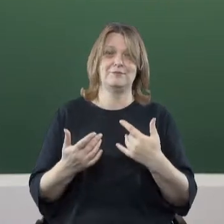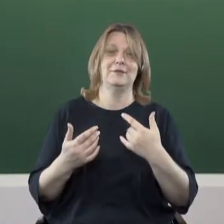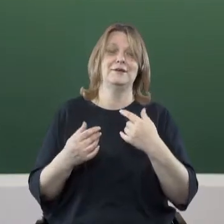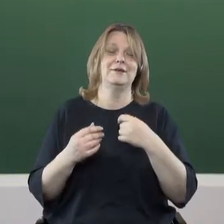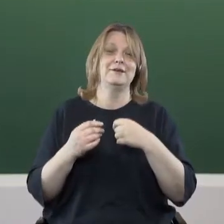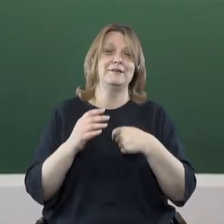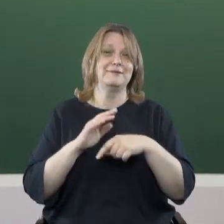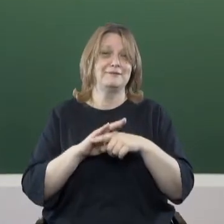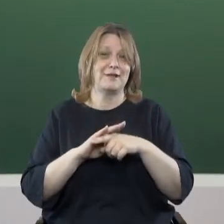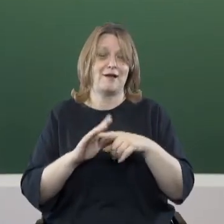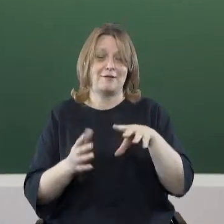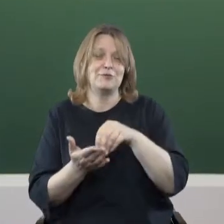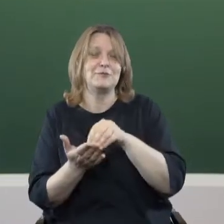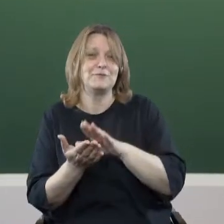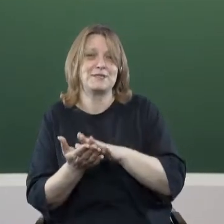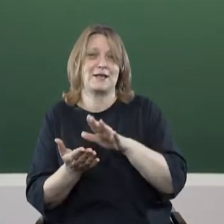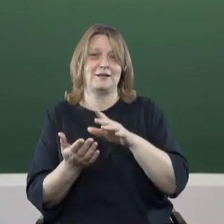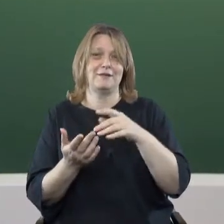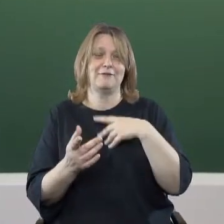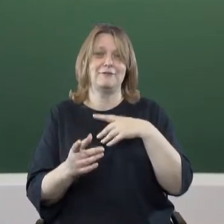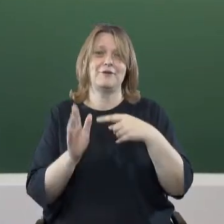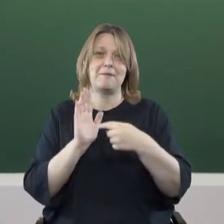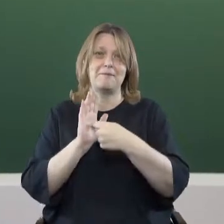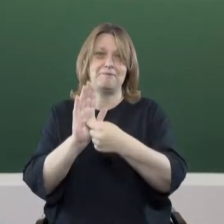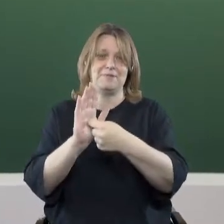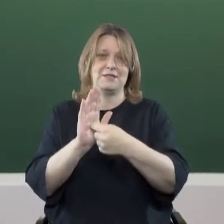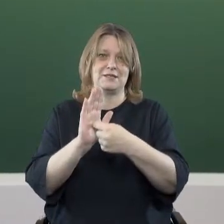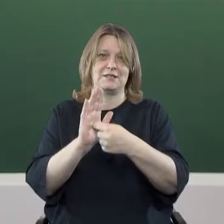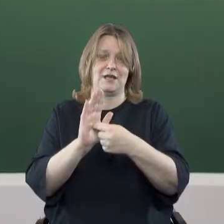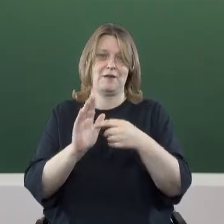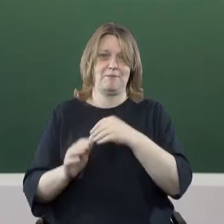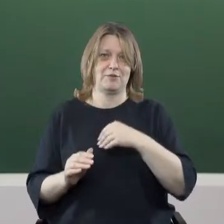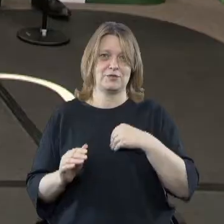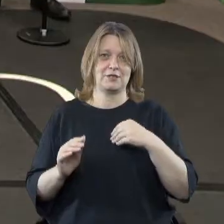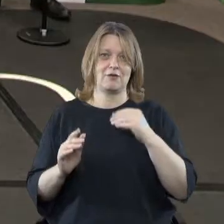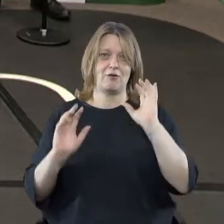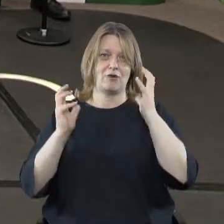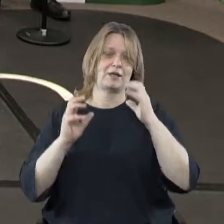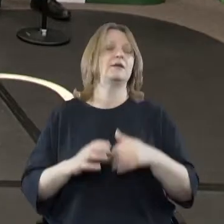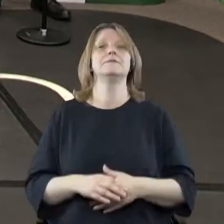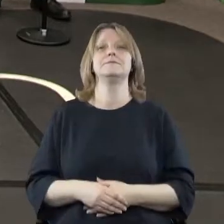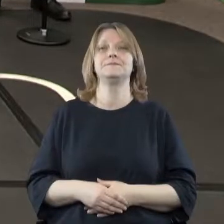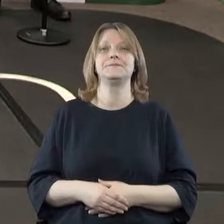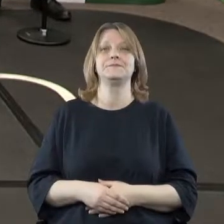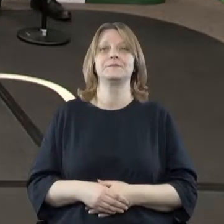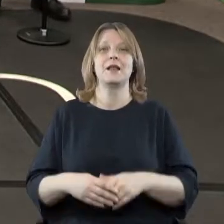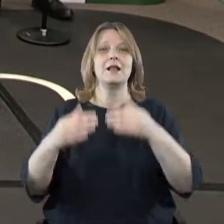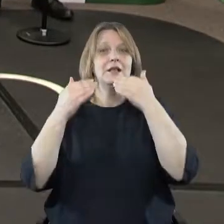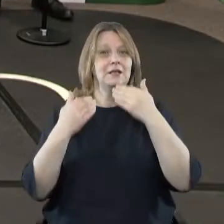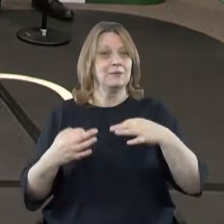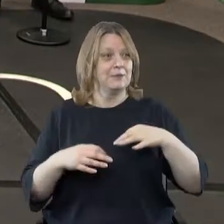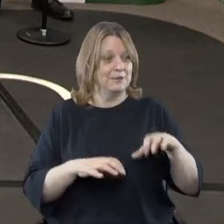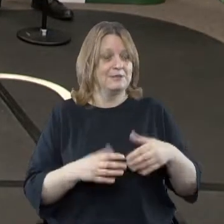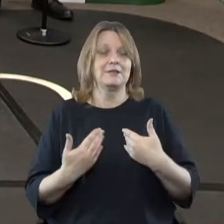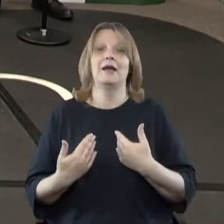są wpisane w misję Polskiego Radia. Bardzo dziękuję. Pani prezes. Tak jak, szanowni państwo, tak